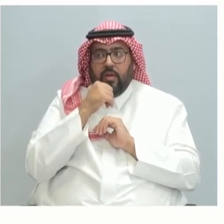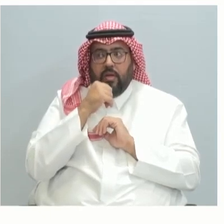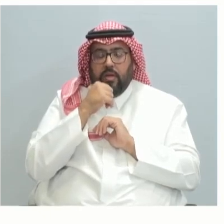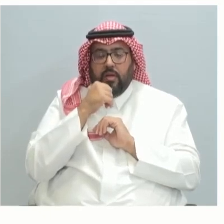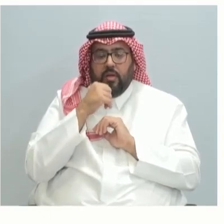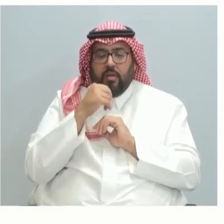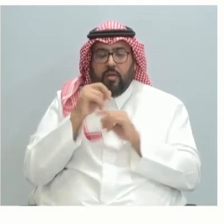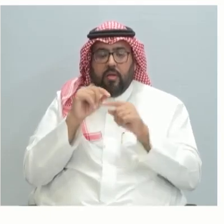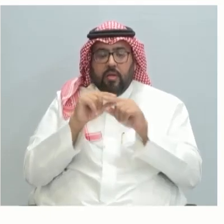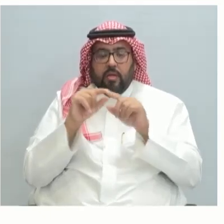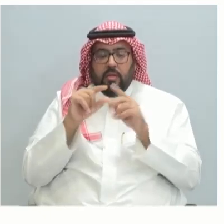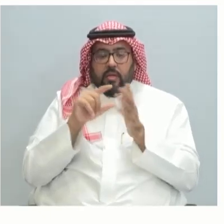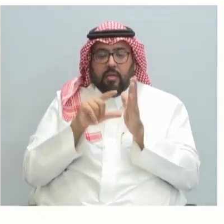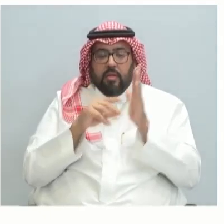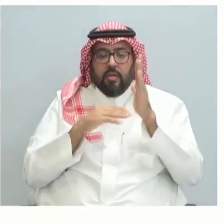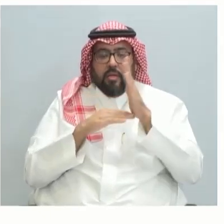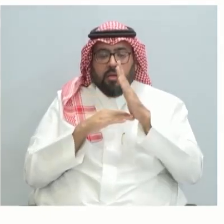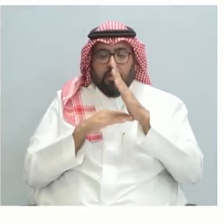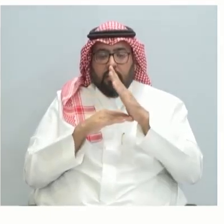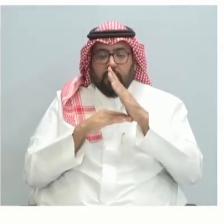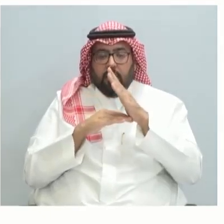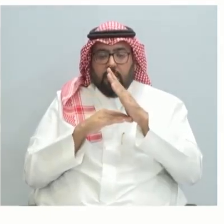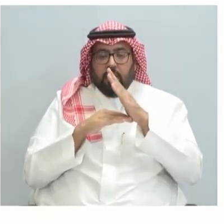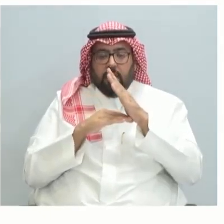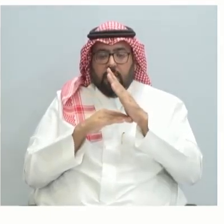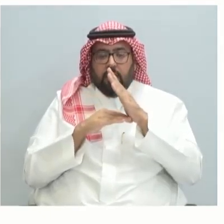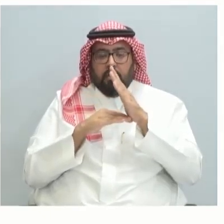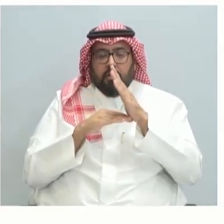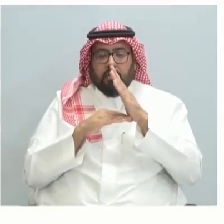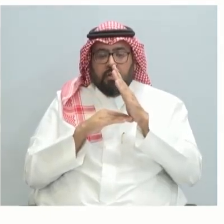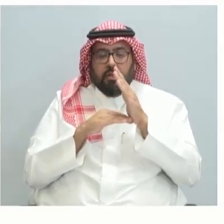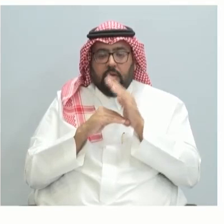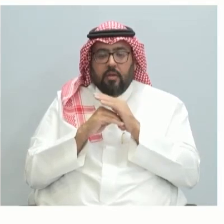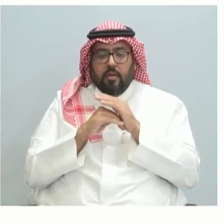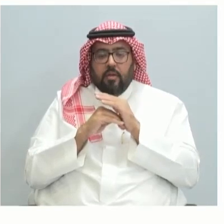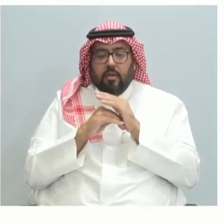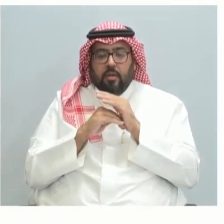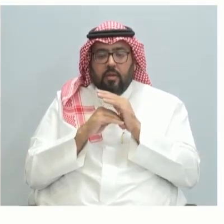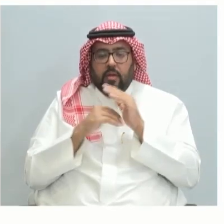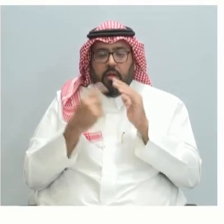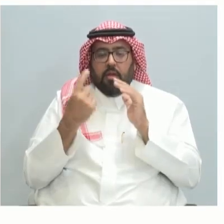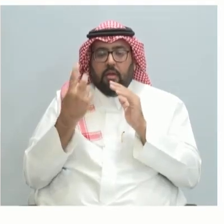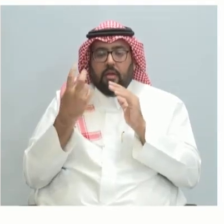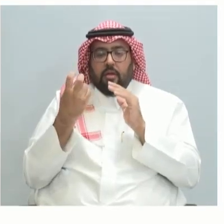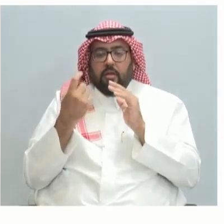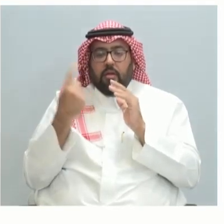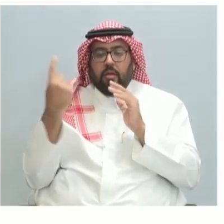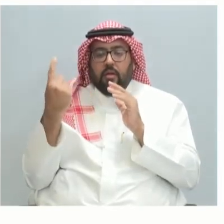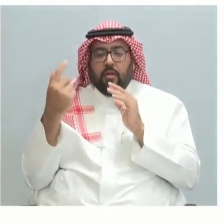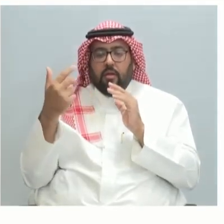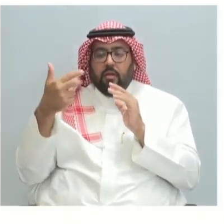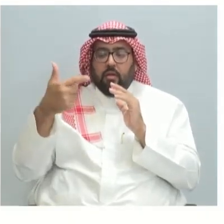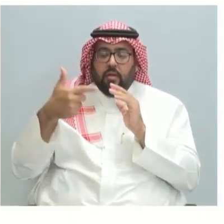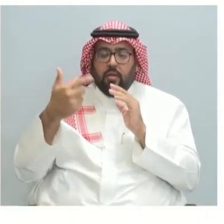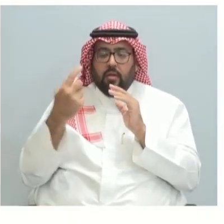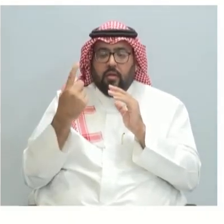زاويه القطاع الاول بنسبه بزاويه مقدارها كم 201 درجه